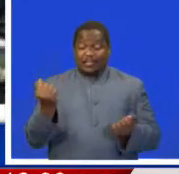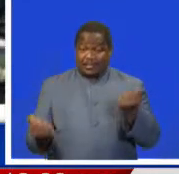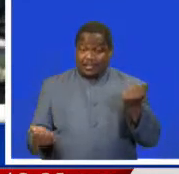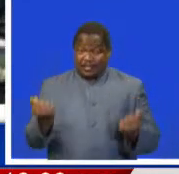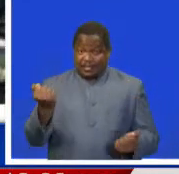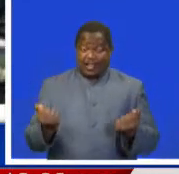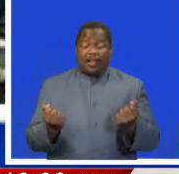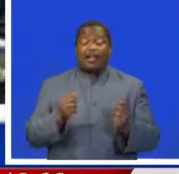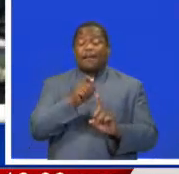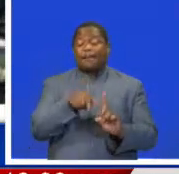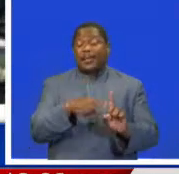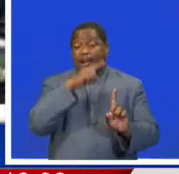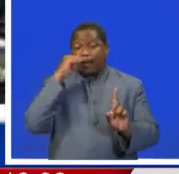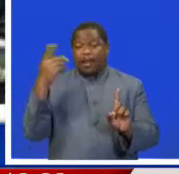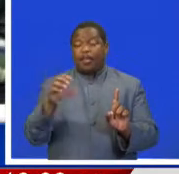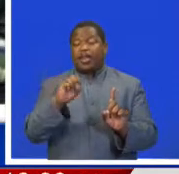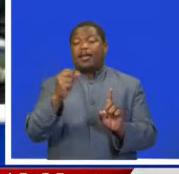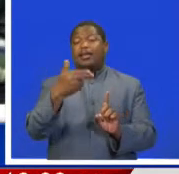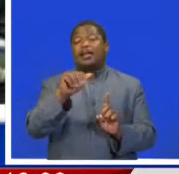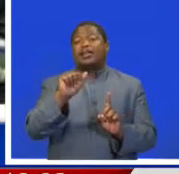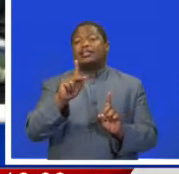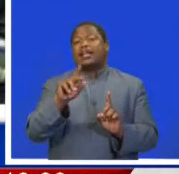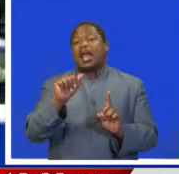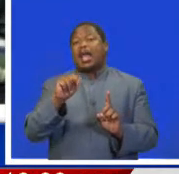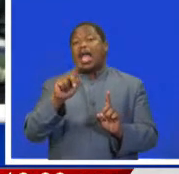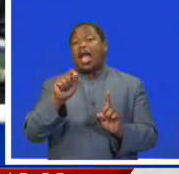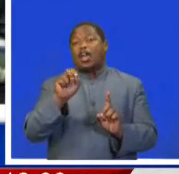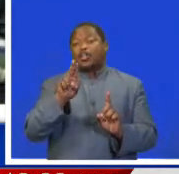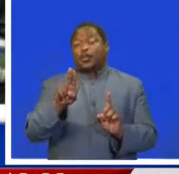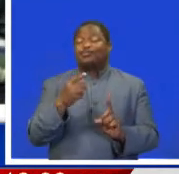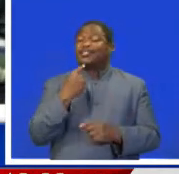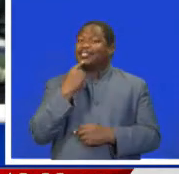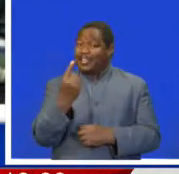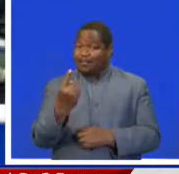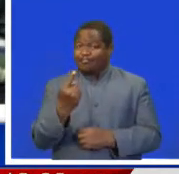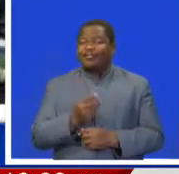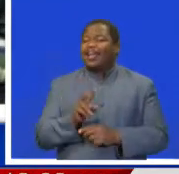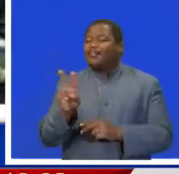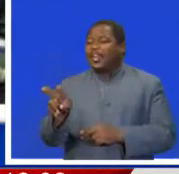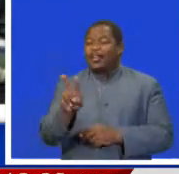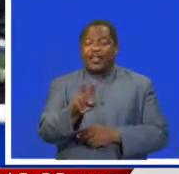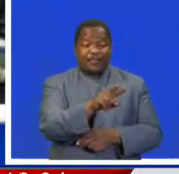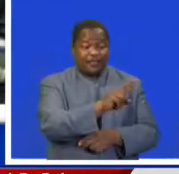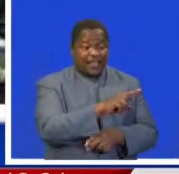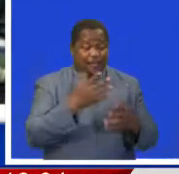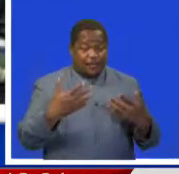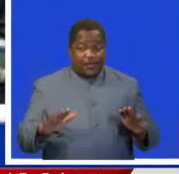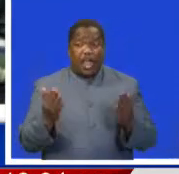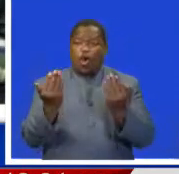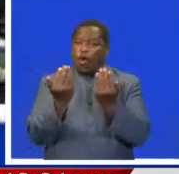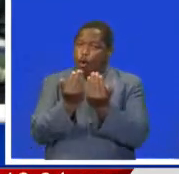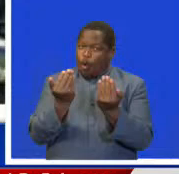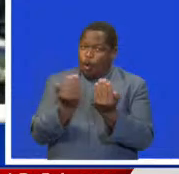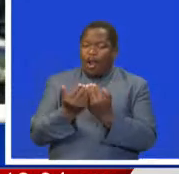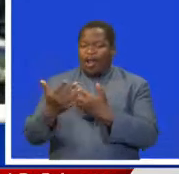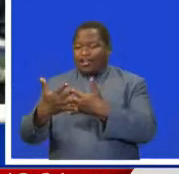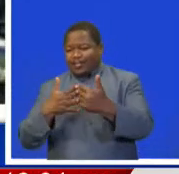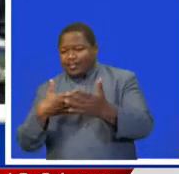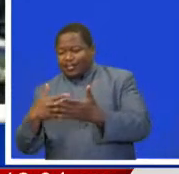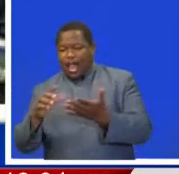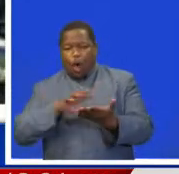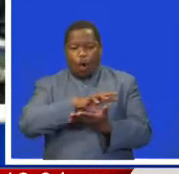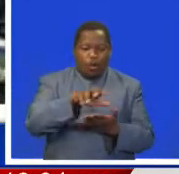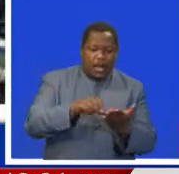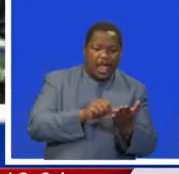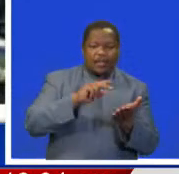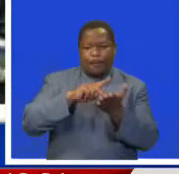ithi yathokoda ngamalungiselelo leyo abonile etikolweni kusalungiselelwa sigaba sesibili sekuvulwa kwetikola Induna beyivakashele